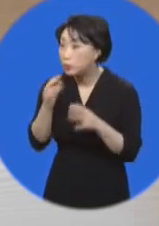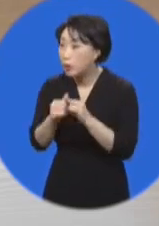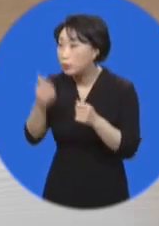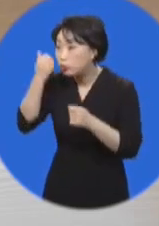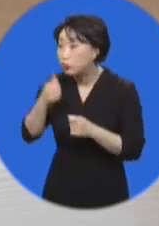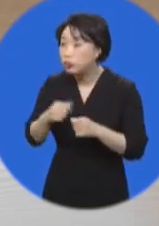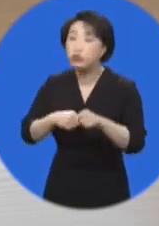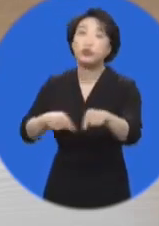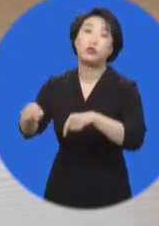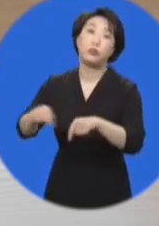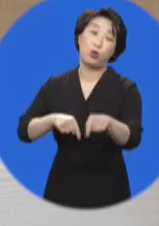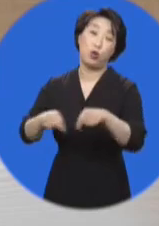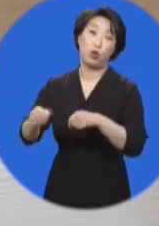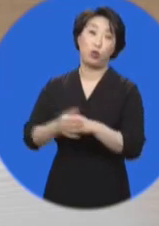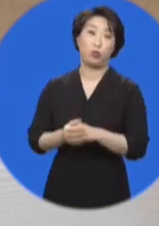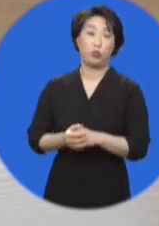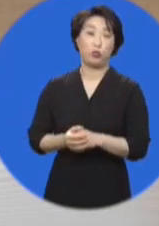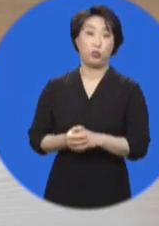사람을 지배해요.